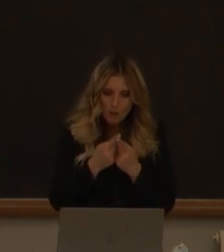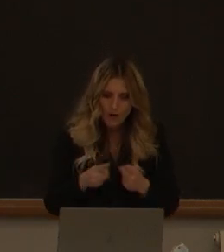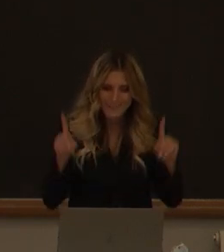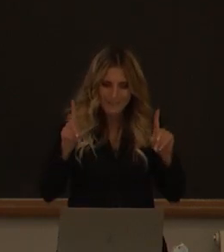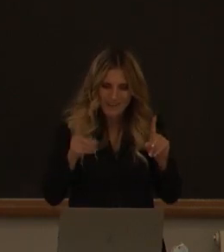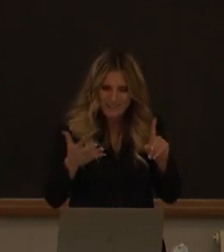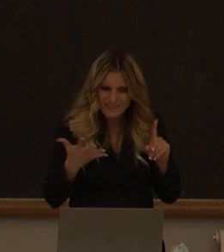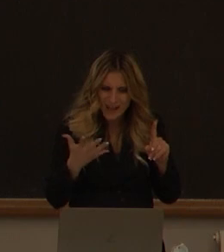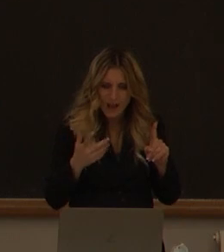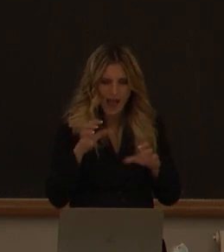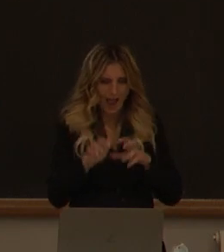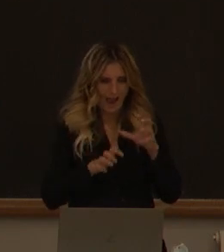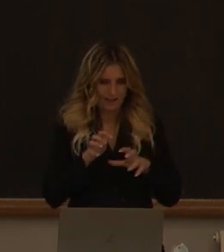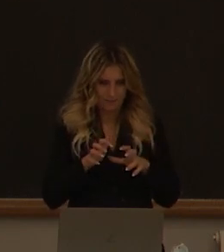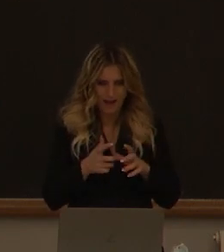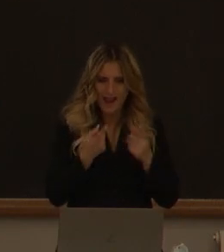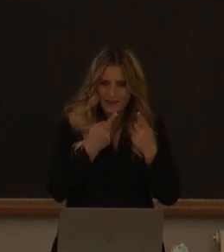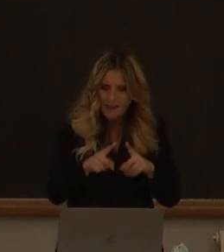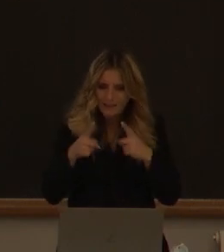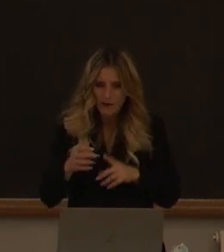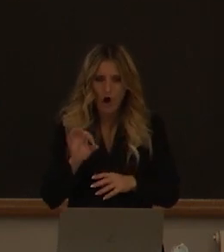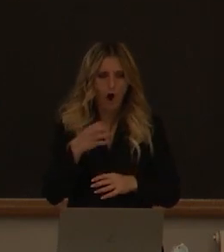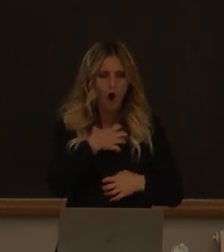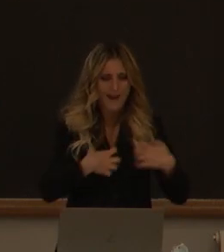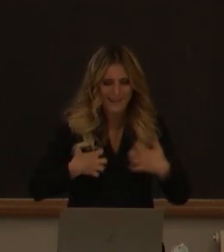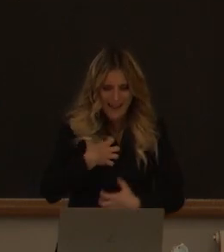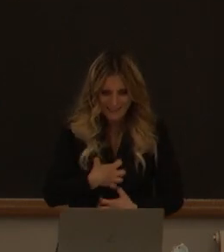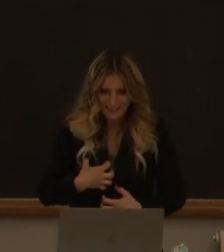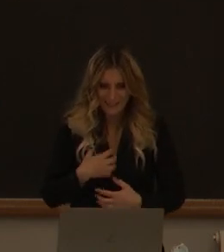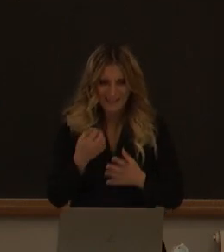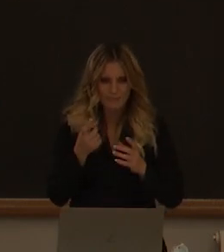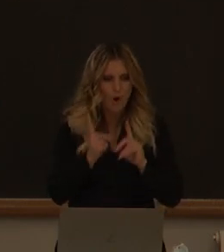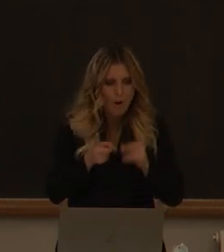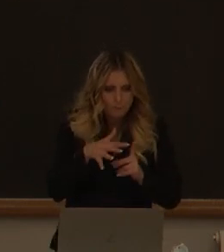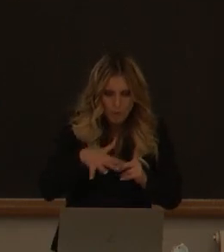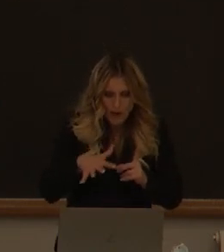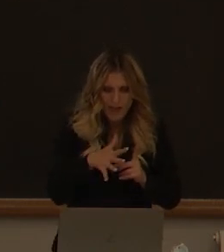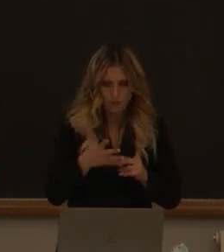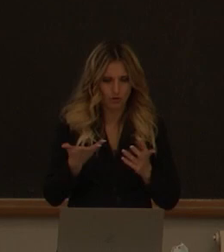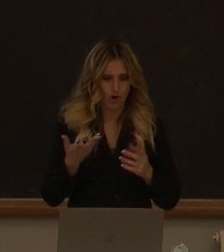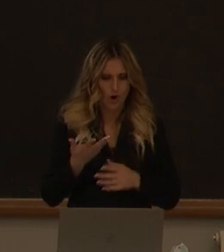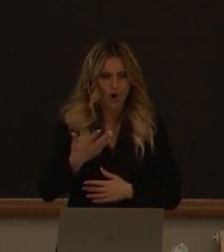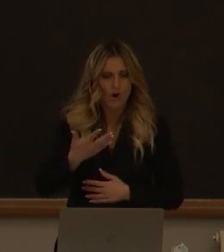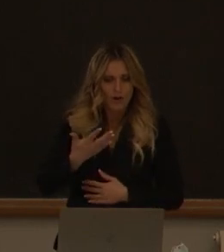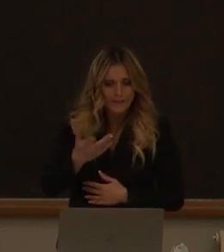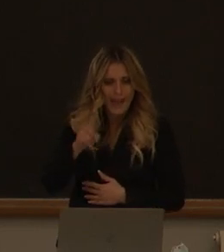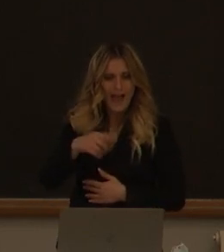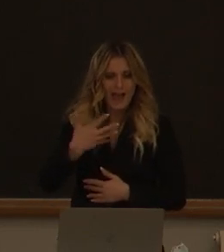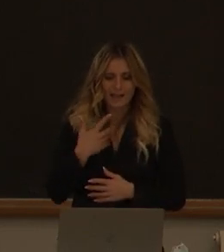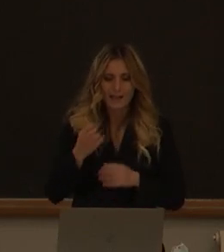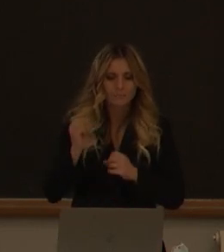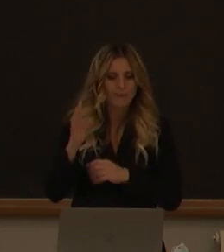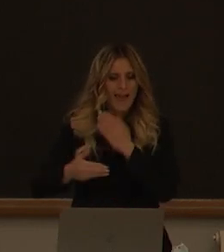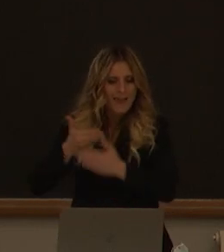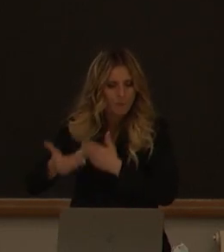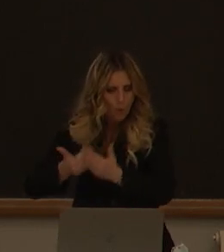a diversi livelli, sia a livello di organismo, sia a livello di popolazione, specifico sia con finalità ecologiche, sia con finalità di